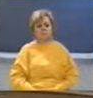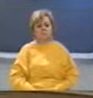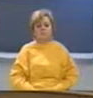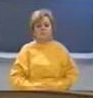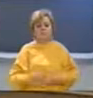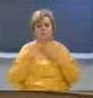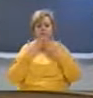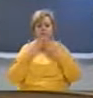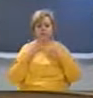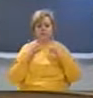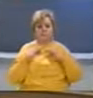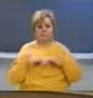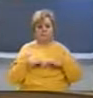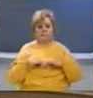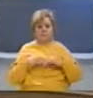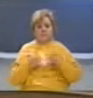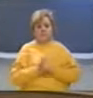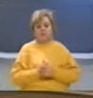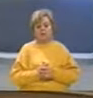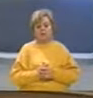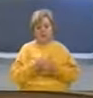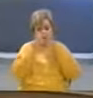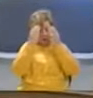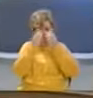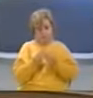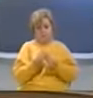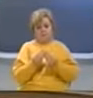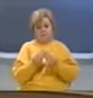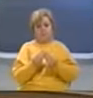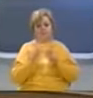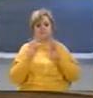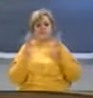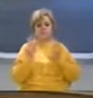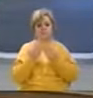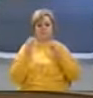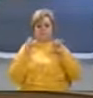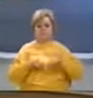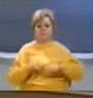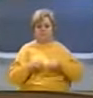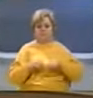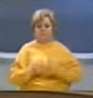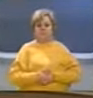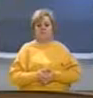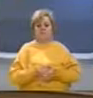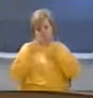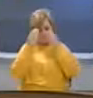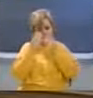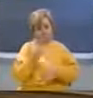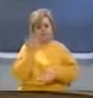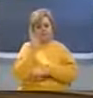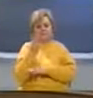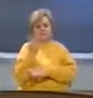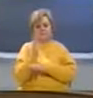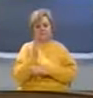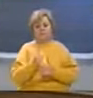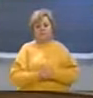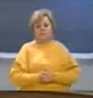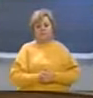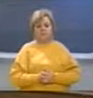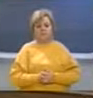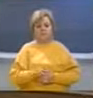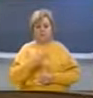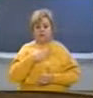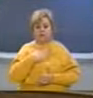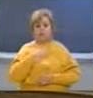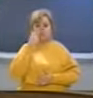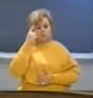Faleminderit kryetar, të nderuar kabinet qeveritar, të nderuar deputet. Ne të gjithë